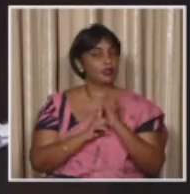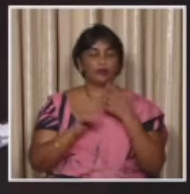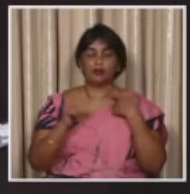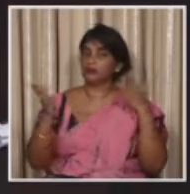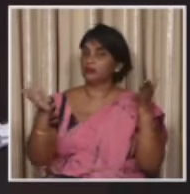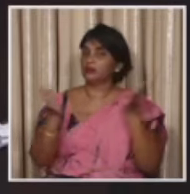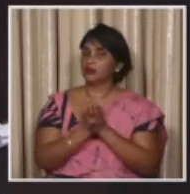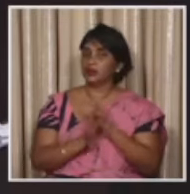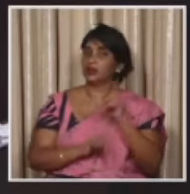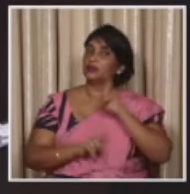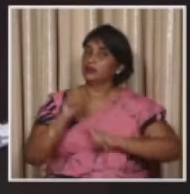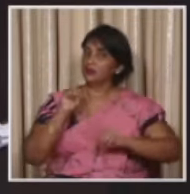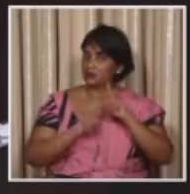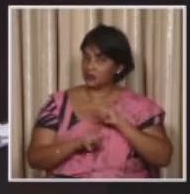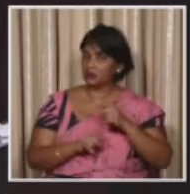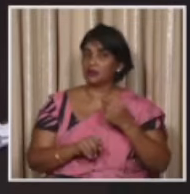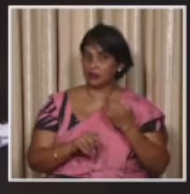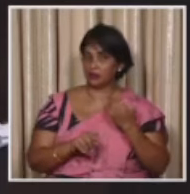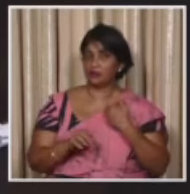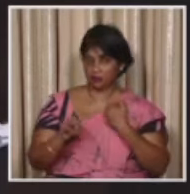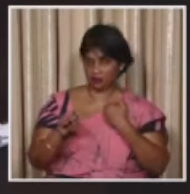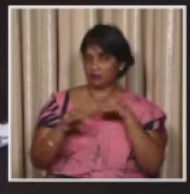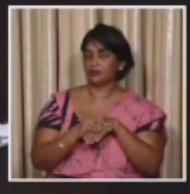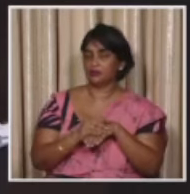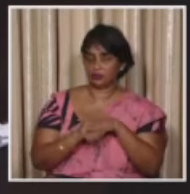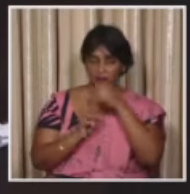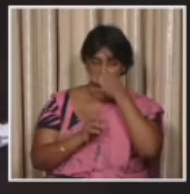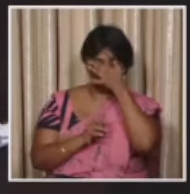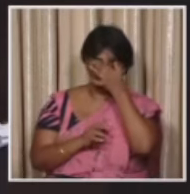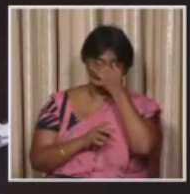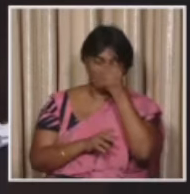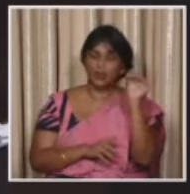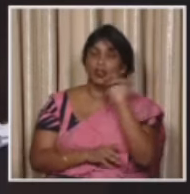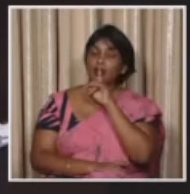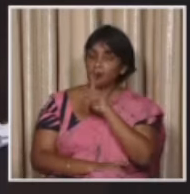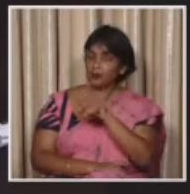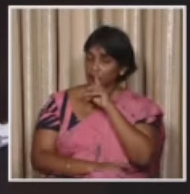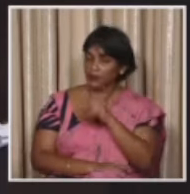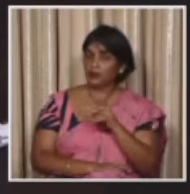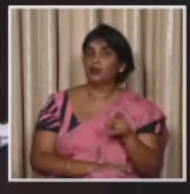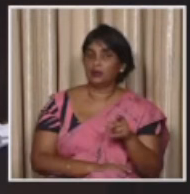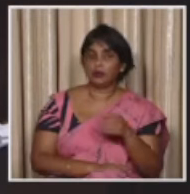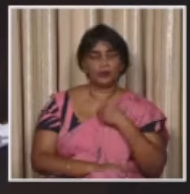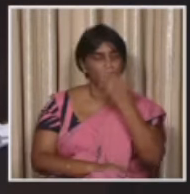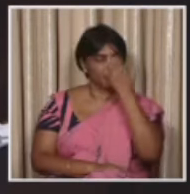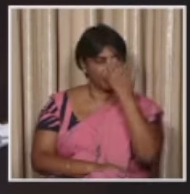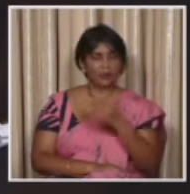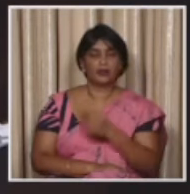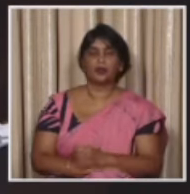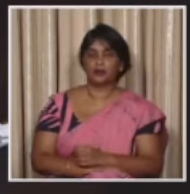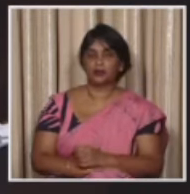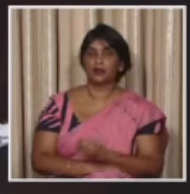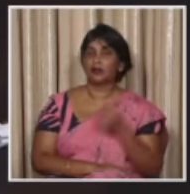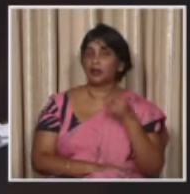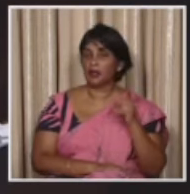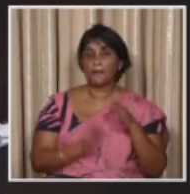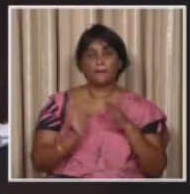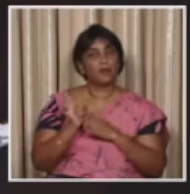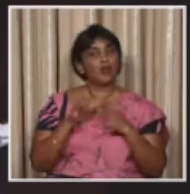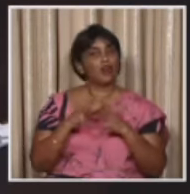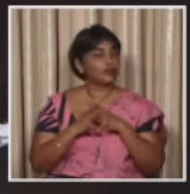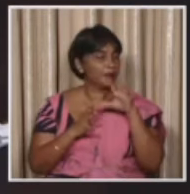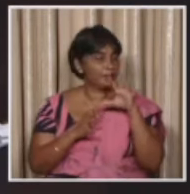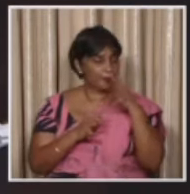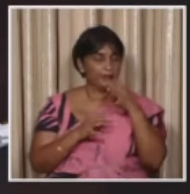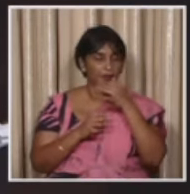තිබුණු සාකච්ඡාවලදී මමත් ඒ අවස්ථාවේ හිටියා. පුන පුනාම කිව්වා කරුණා කරලා අර මෙගාවට්